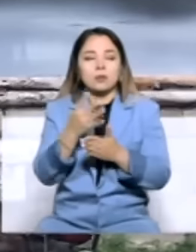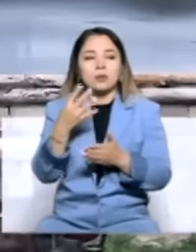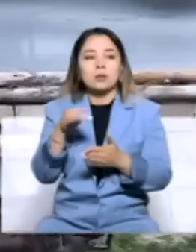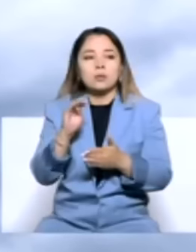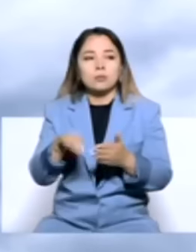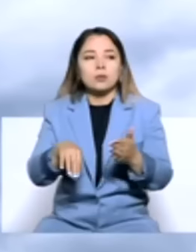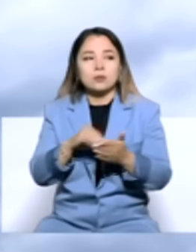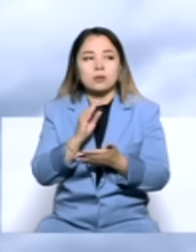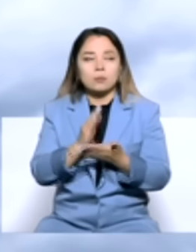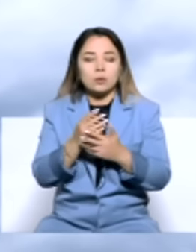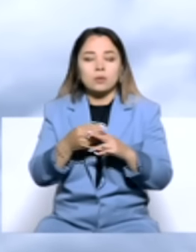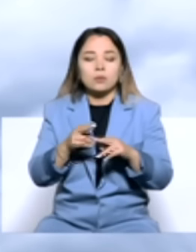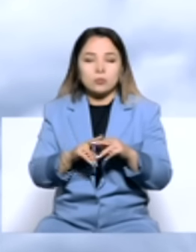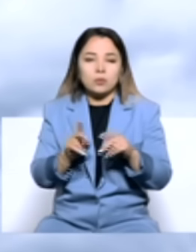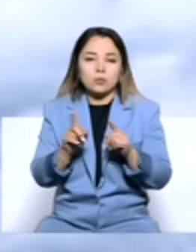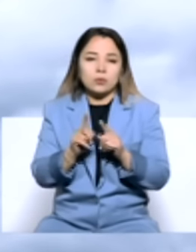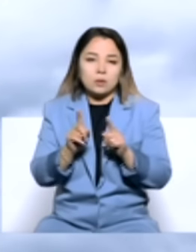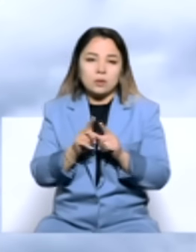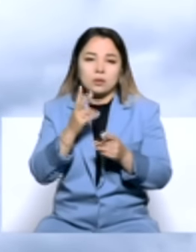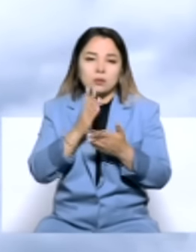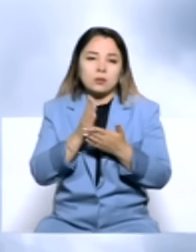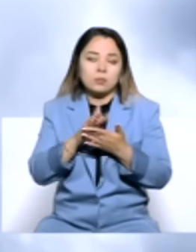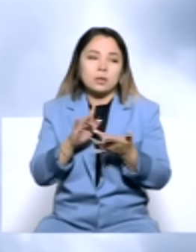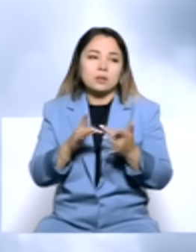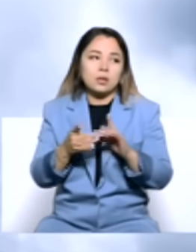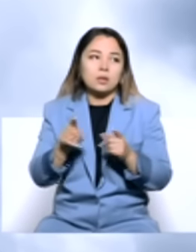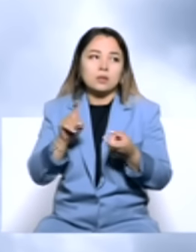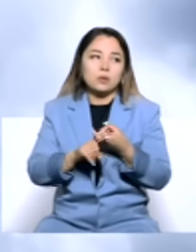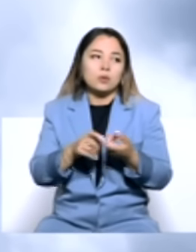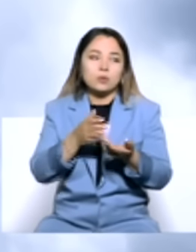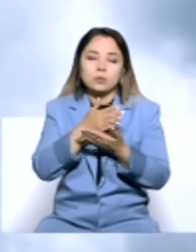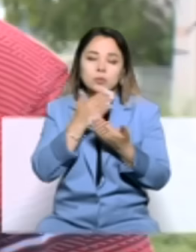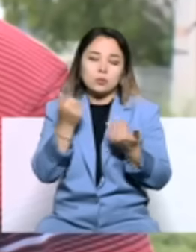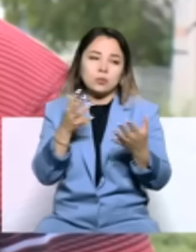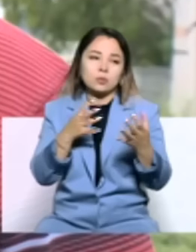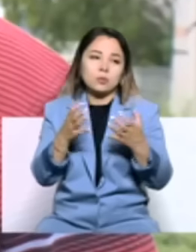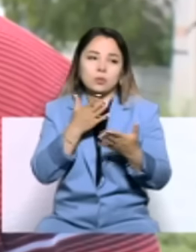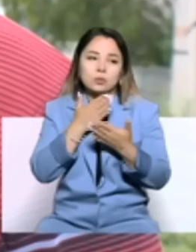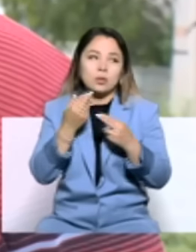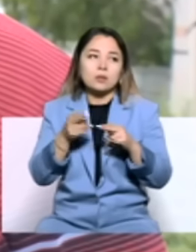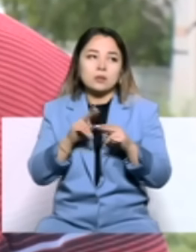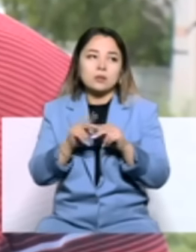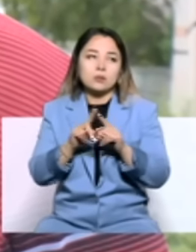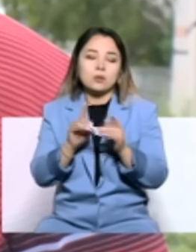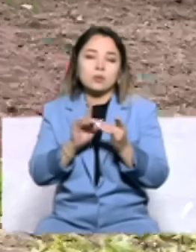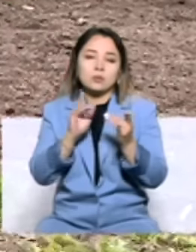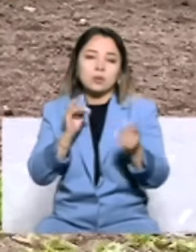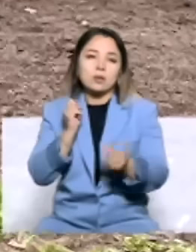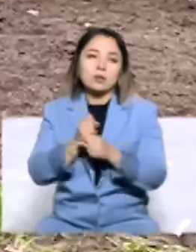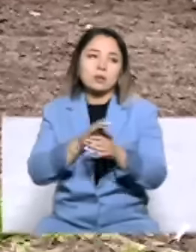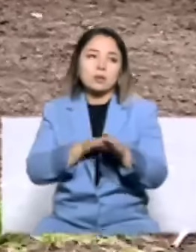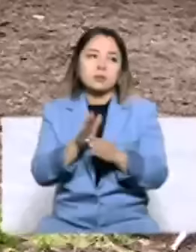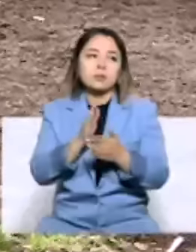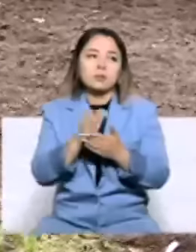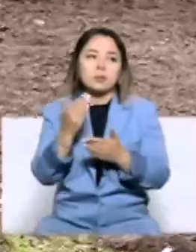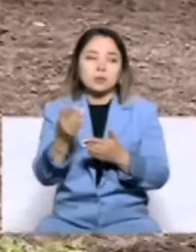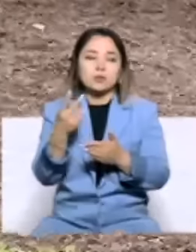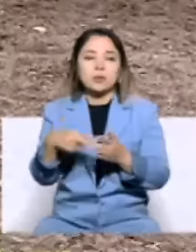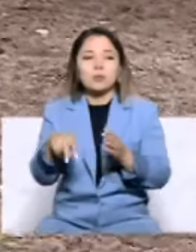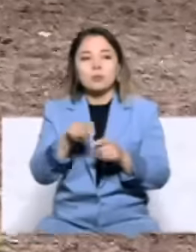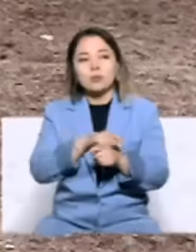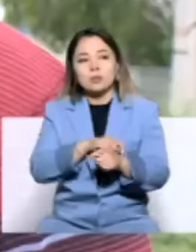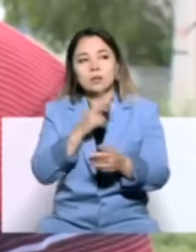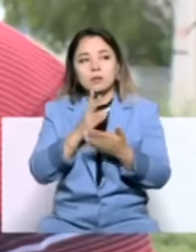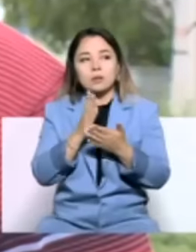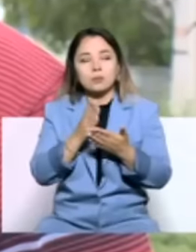000 алған. Қорай түсіп тұрады. Сонда ода интернет мен ғой, интернет жоқ болса ода ұстамайды. Андай көк кіріп шығып қора салдық 20 метр ғып. Енді